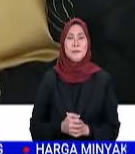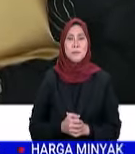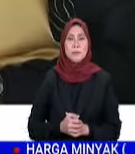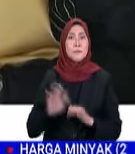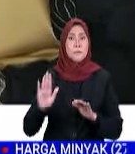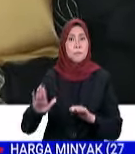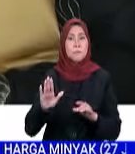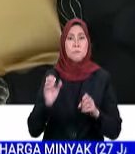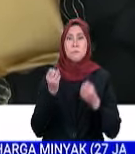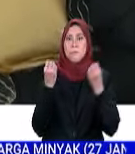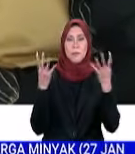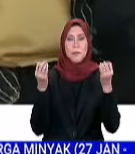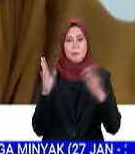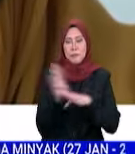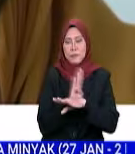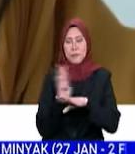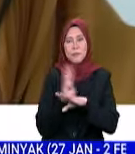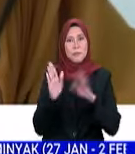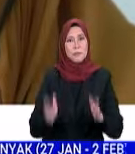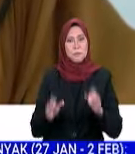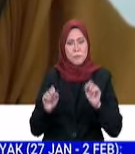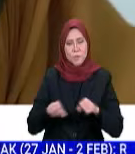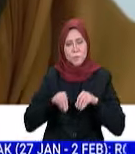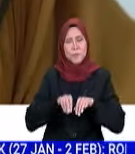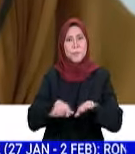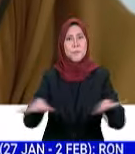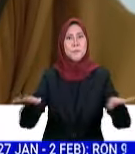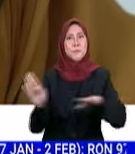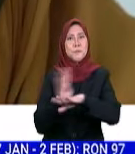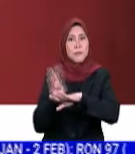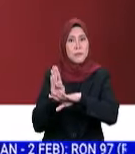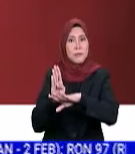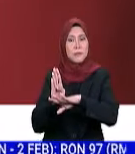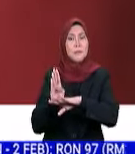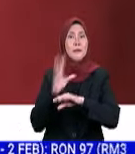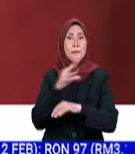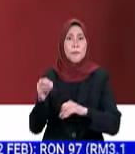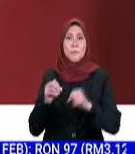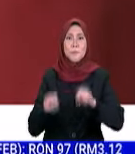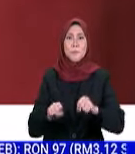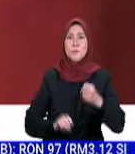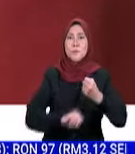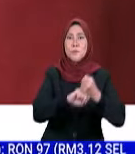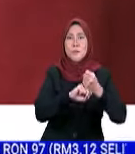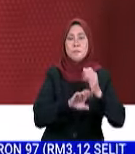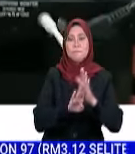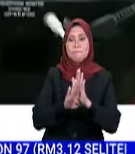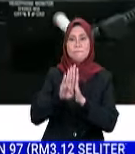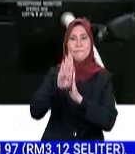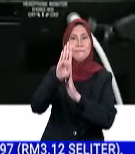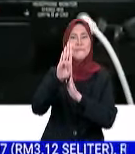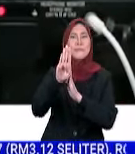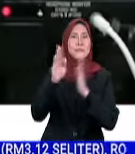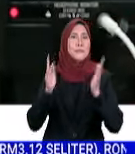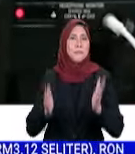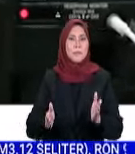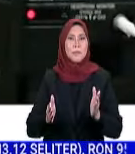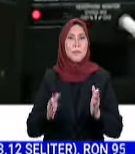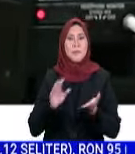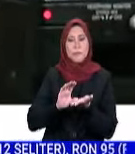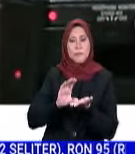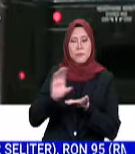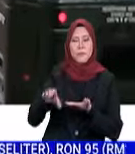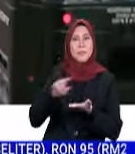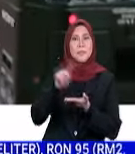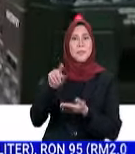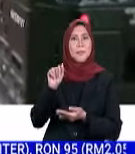Inisiatif melahirkan usahawan yang mampu mengembangkan perniagaan dan sekaligus menyumbang kepada pembangunan ummah melalui zakat